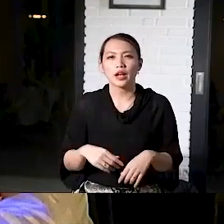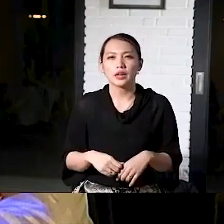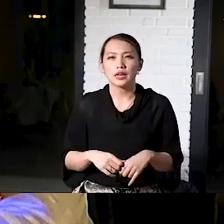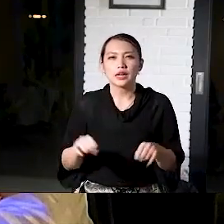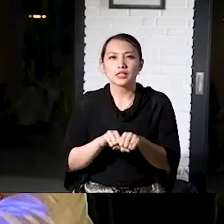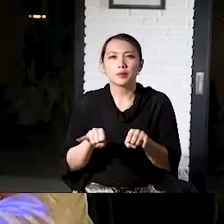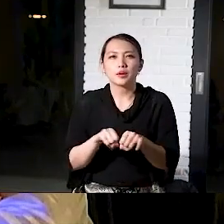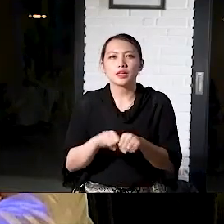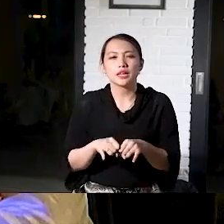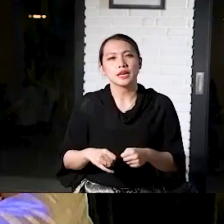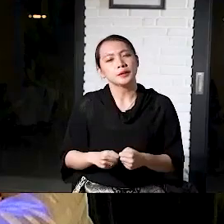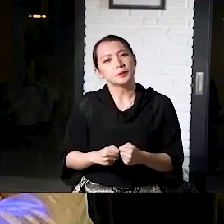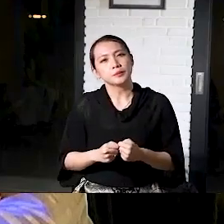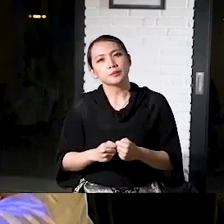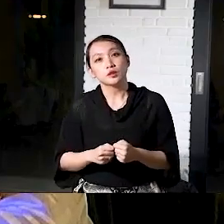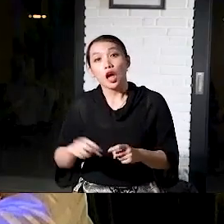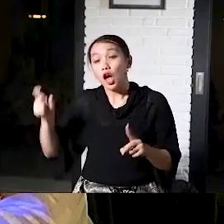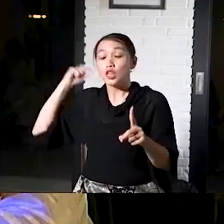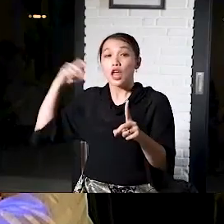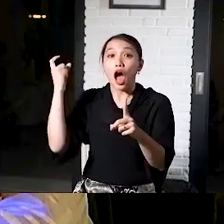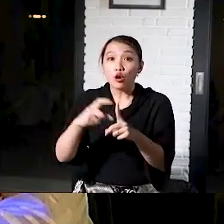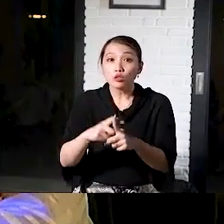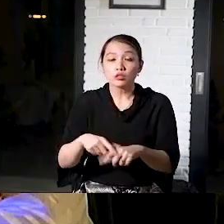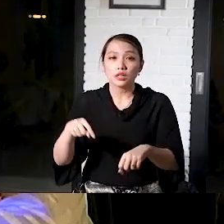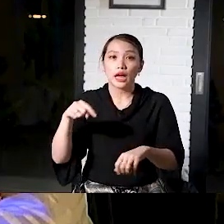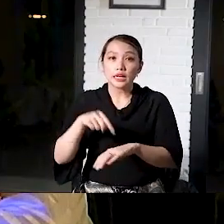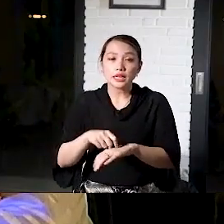tidak di masa enak, tidak di masa yang